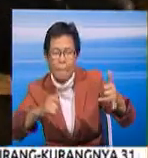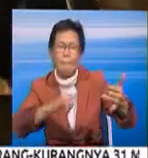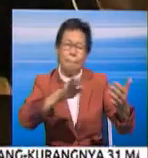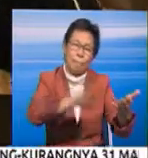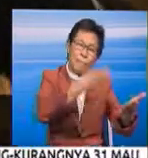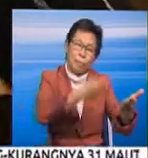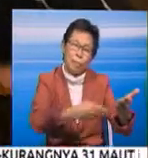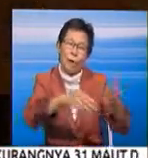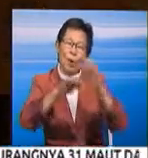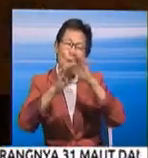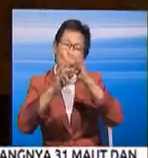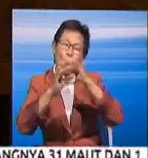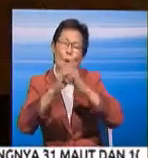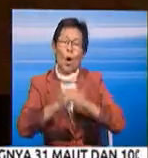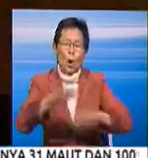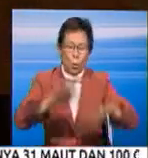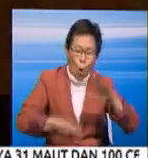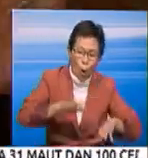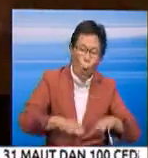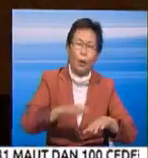serunai, gendang dan gong.